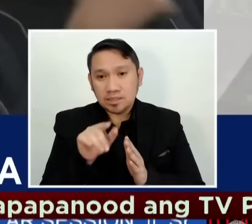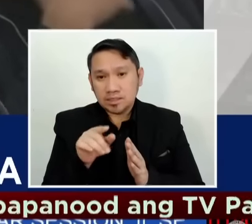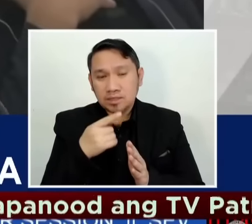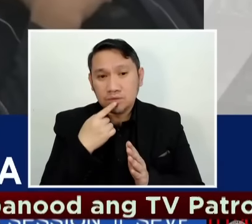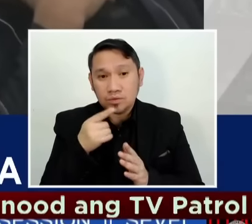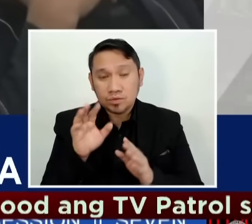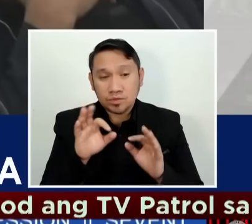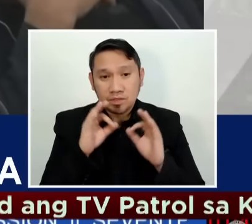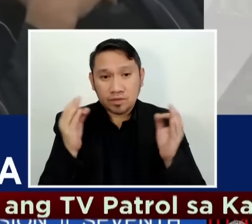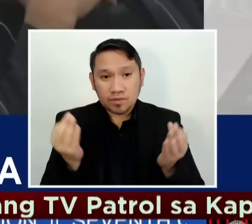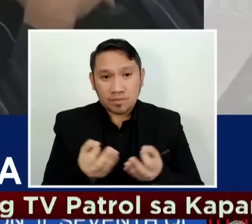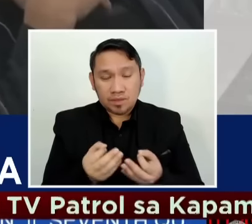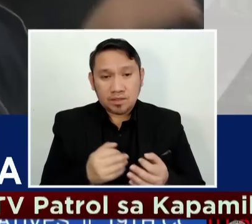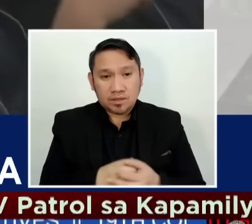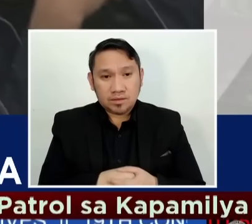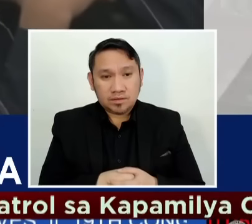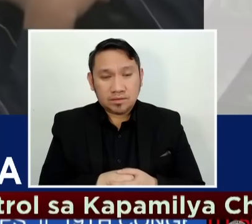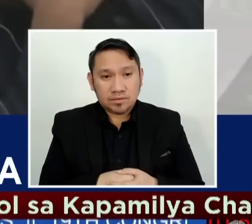ni Barayuga.